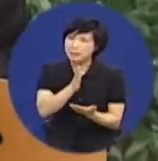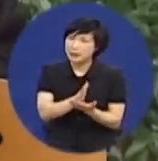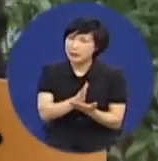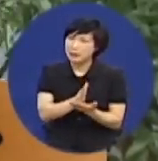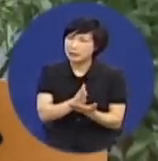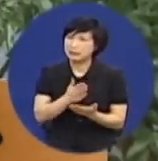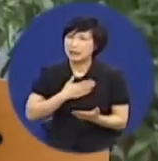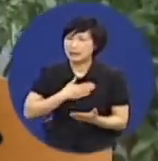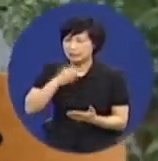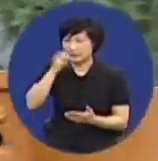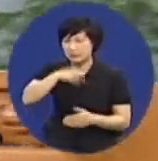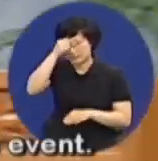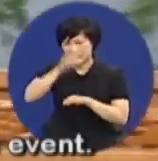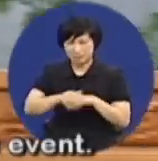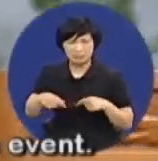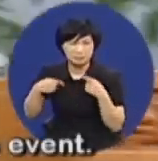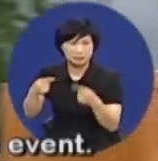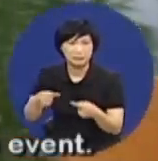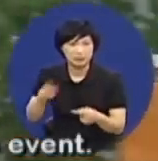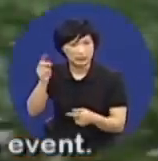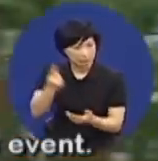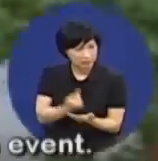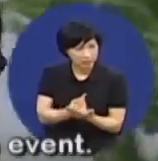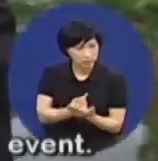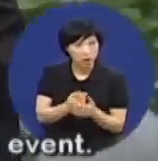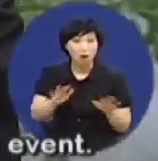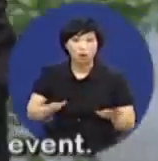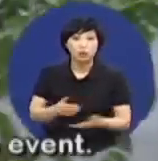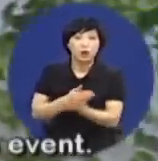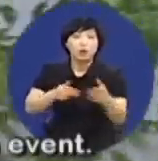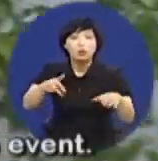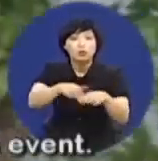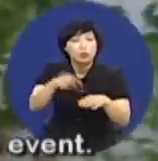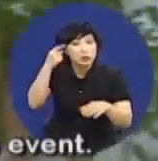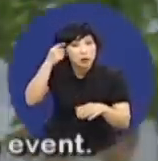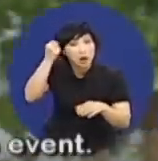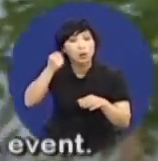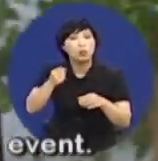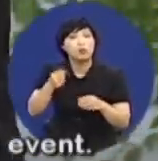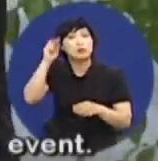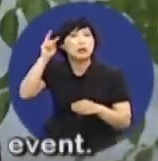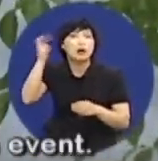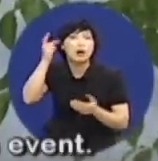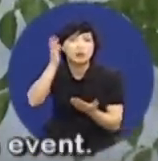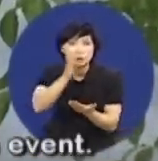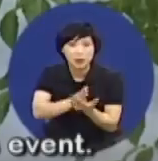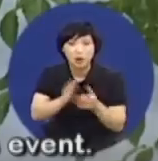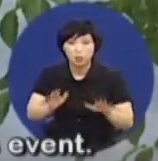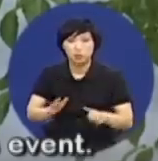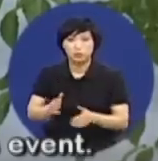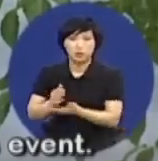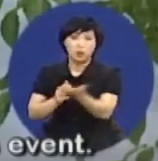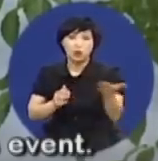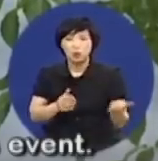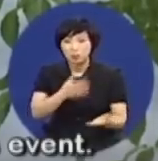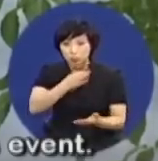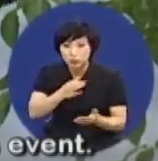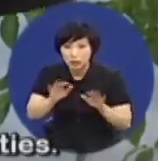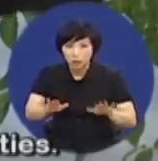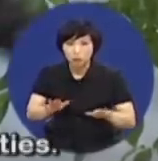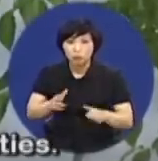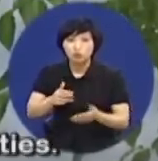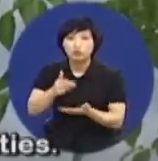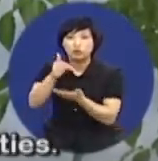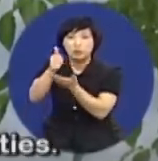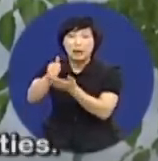って帰ろうという宗教的な活動にならないように、今日主は